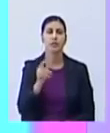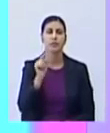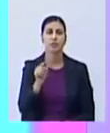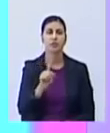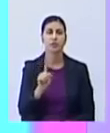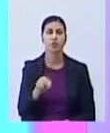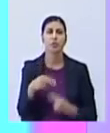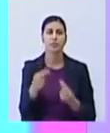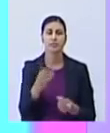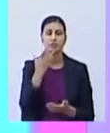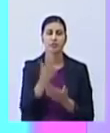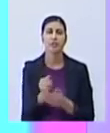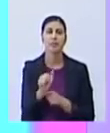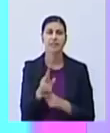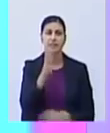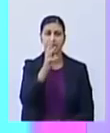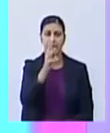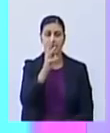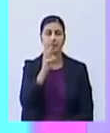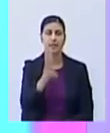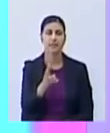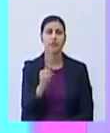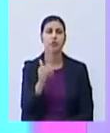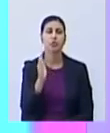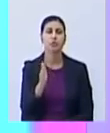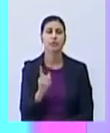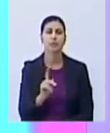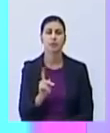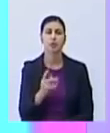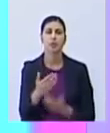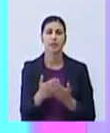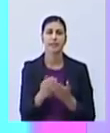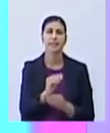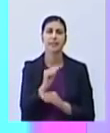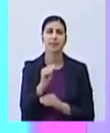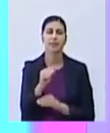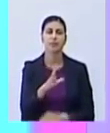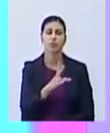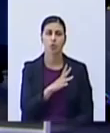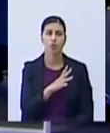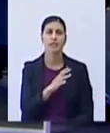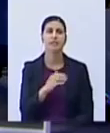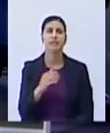რომ ისეთ მათ მე-13 ხელფასი როგორ აპირებთ რომ გარკვეული